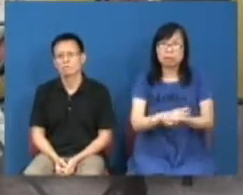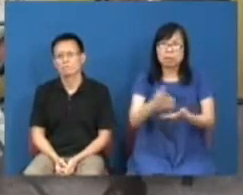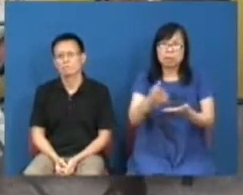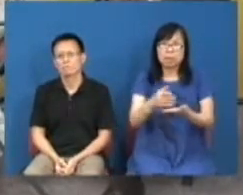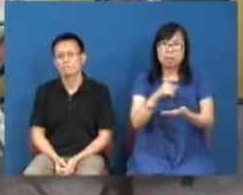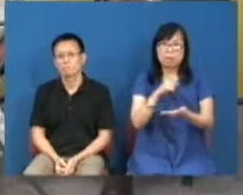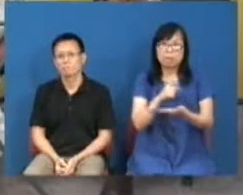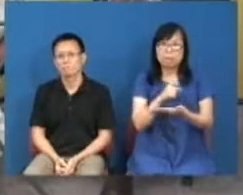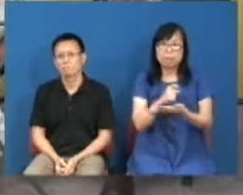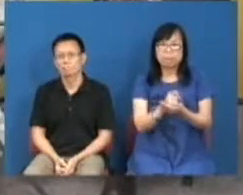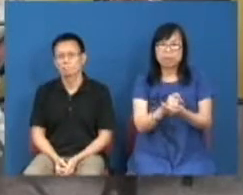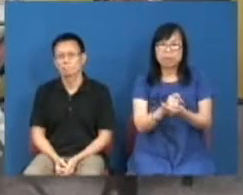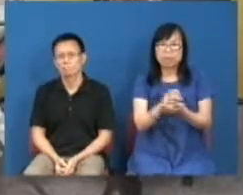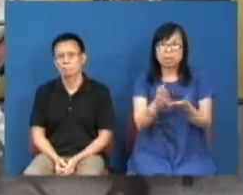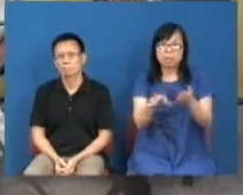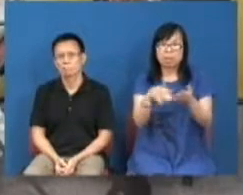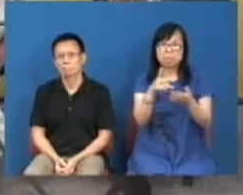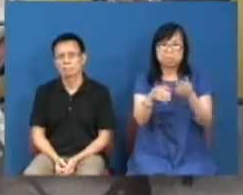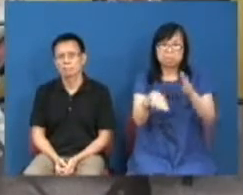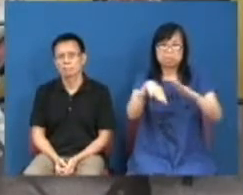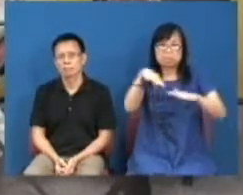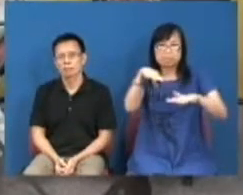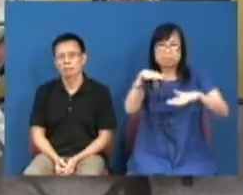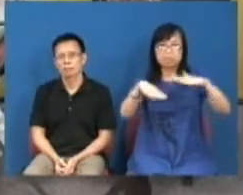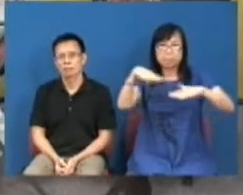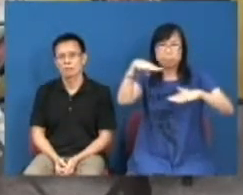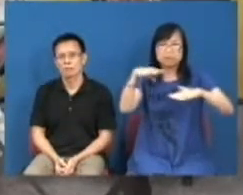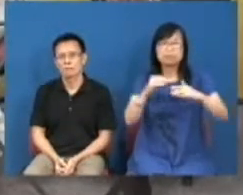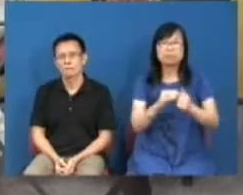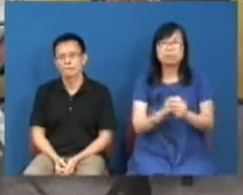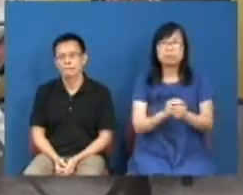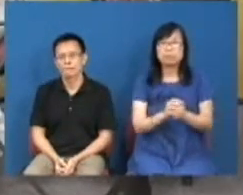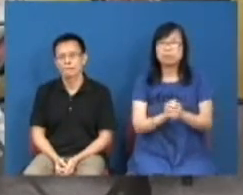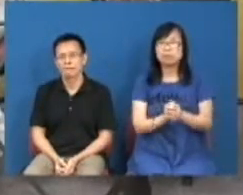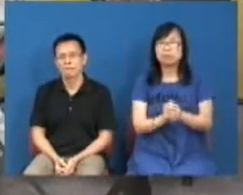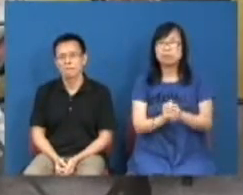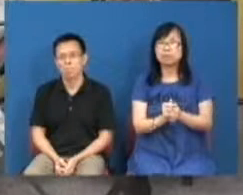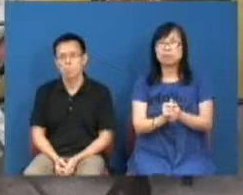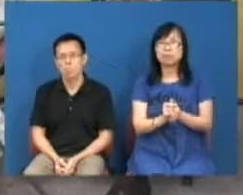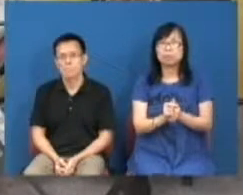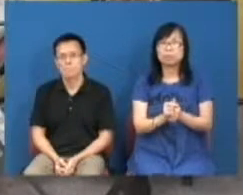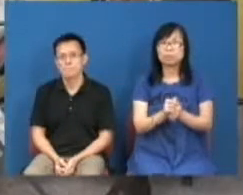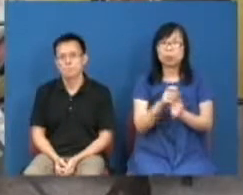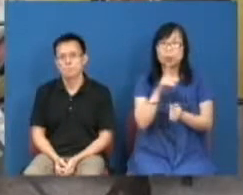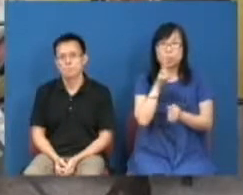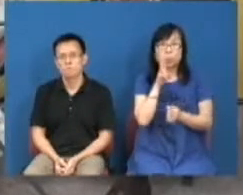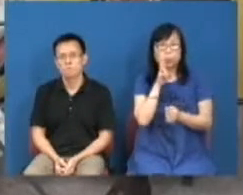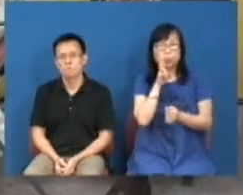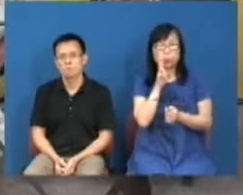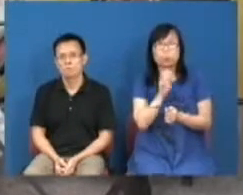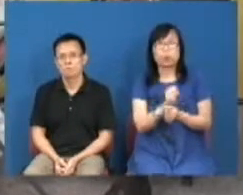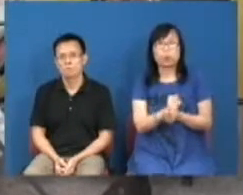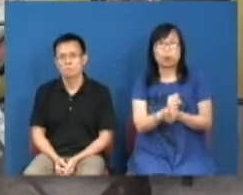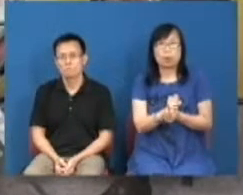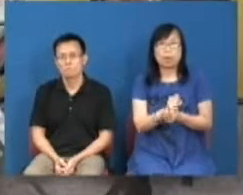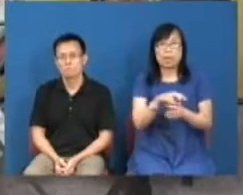咧，都幾參差嘅。我相信個處理咁同埋我想如果能夠在個